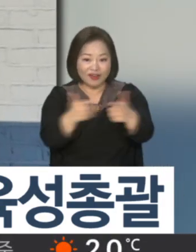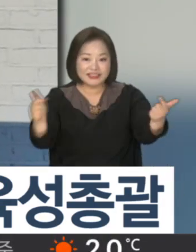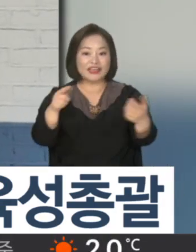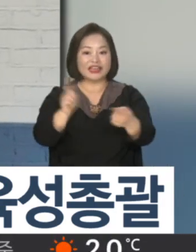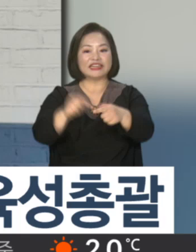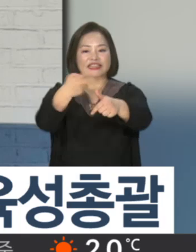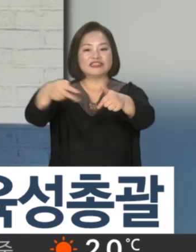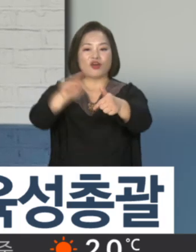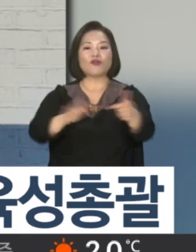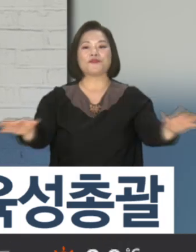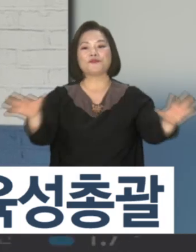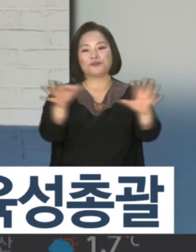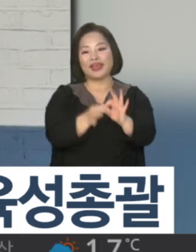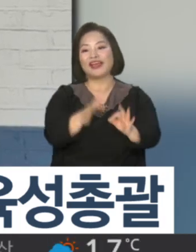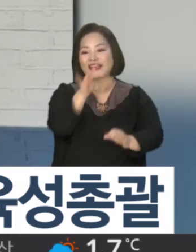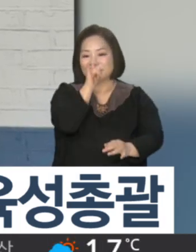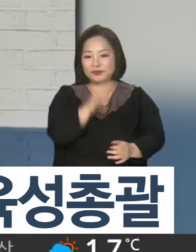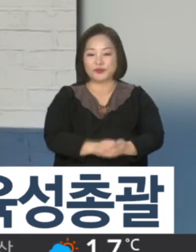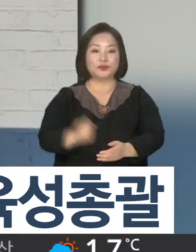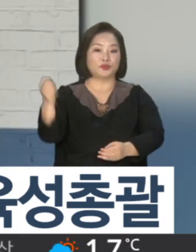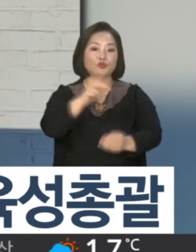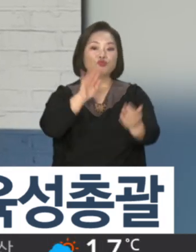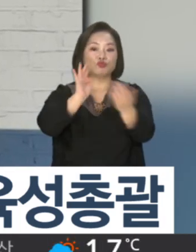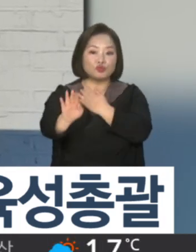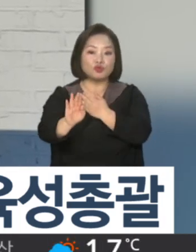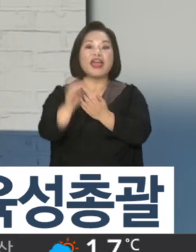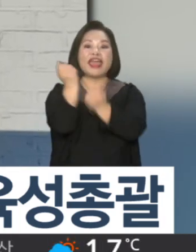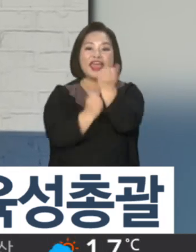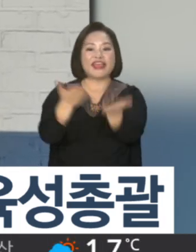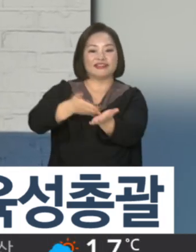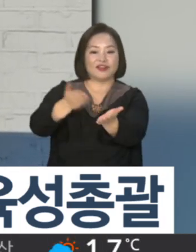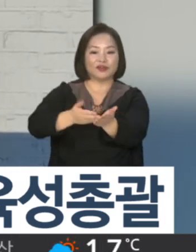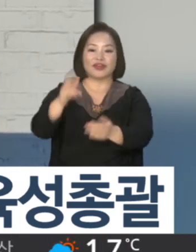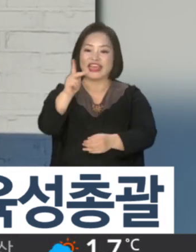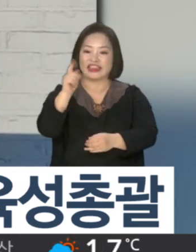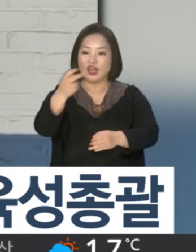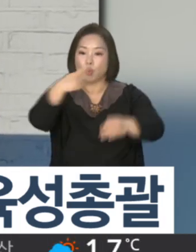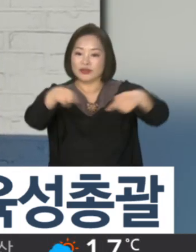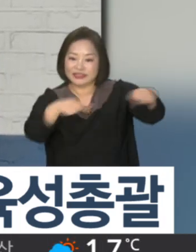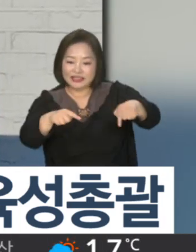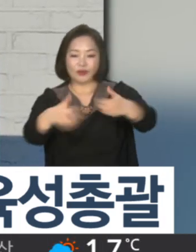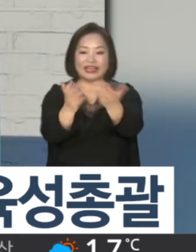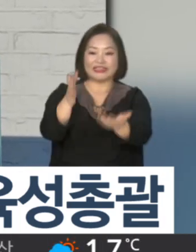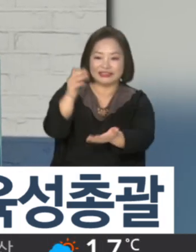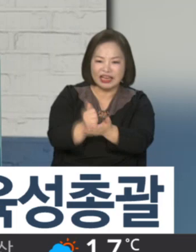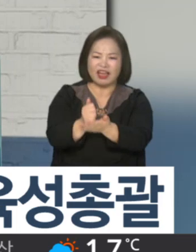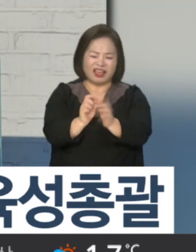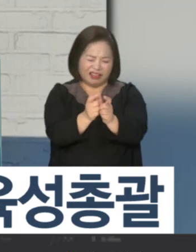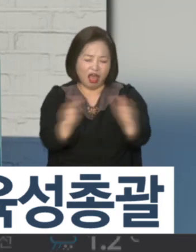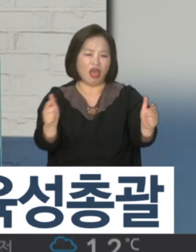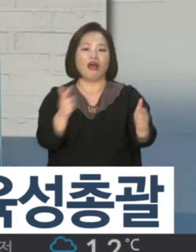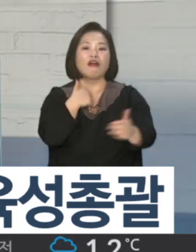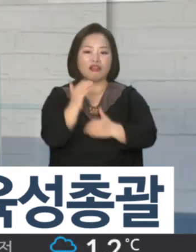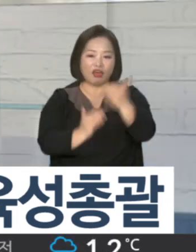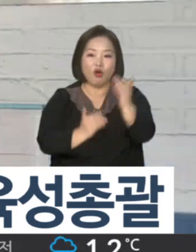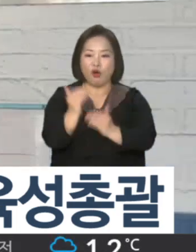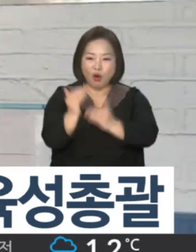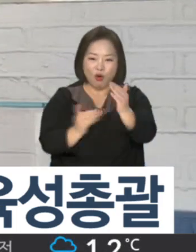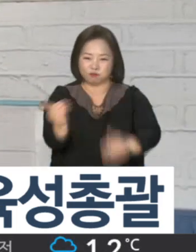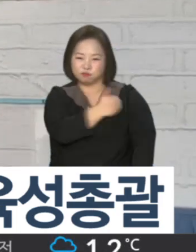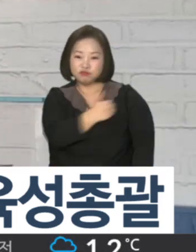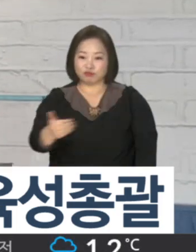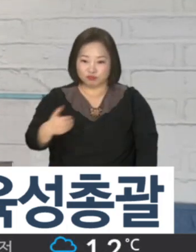인천과 깊은 인연 해졌고 이후 해설위원 kta 코치 단장 육성총괄 등 현장과